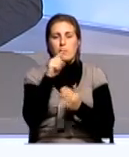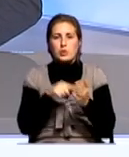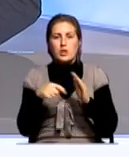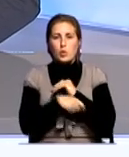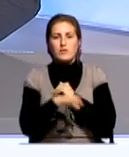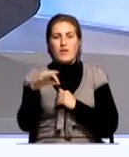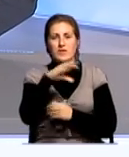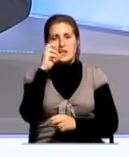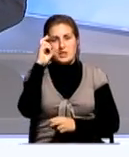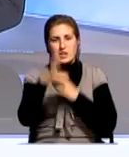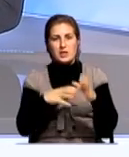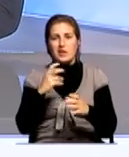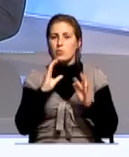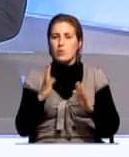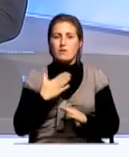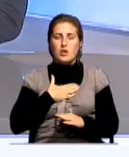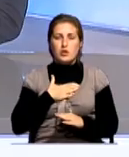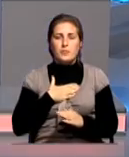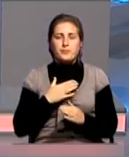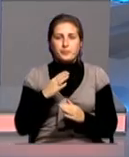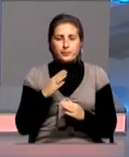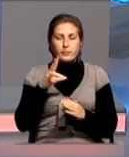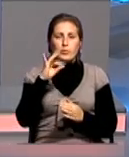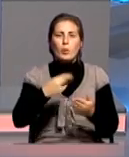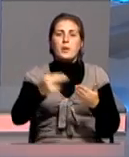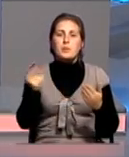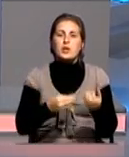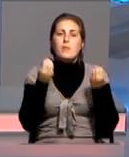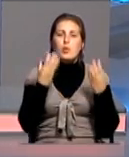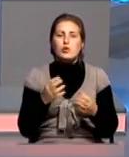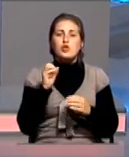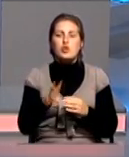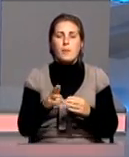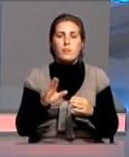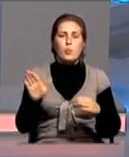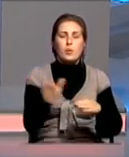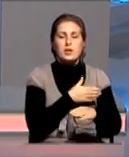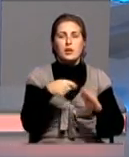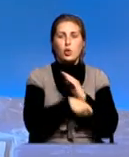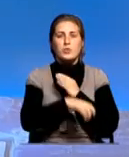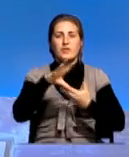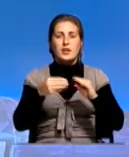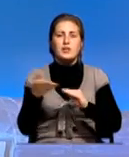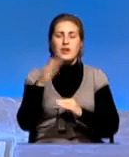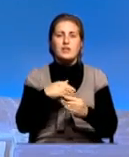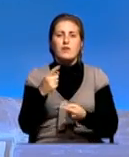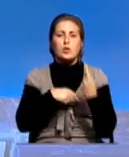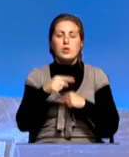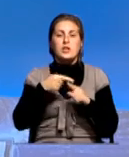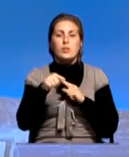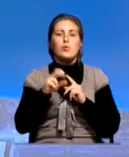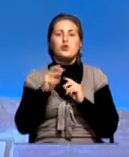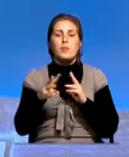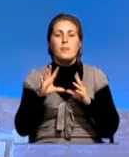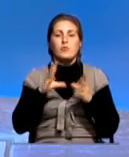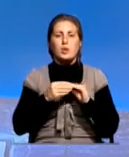коррупции во всех странах не только в нашей Однако подписать проще нежели искоренить коррупцию в целом Итак вернёмся к тому че чем